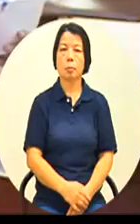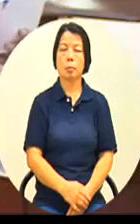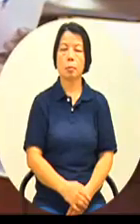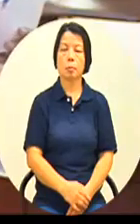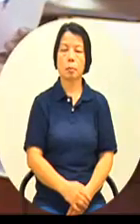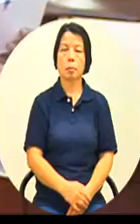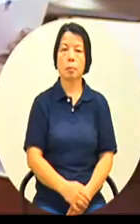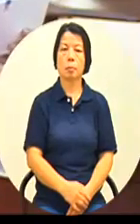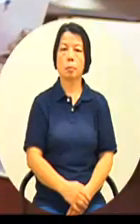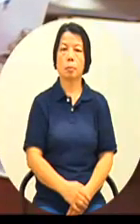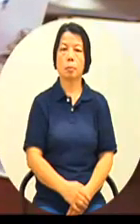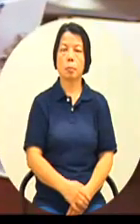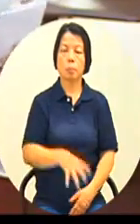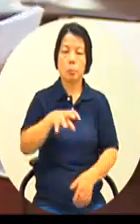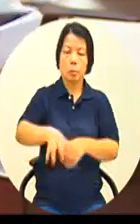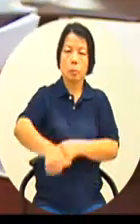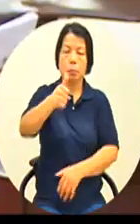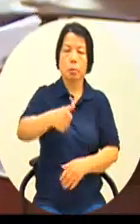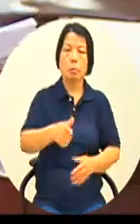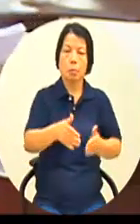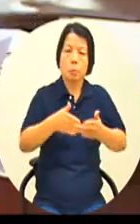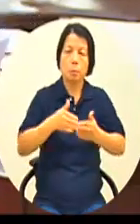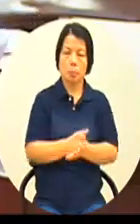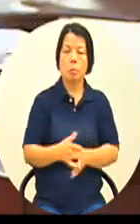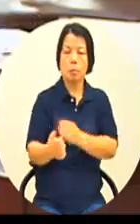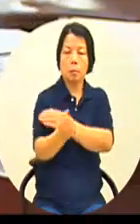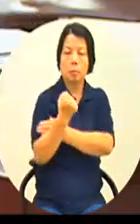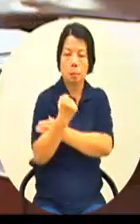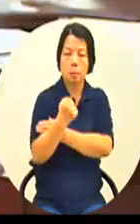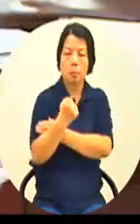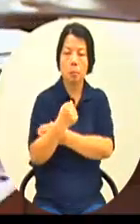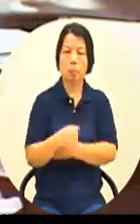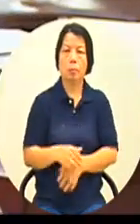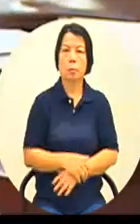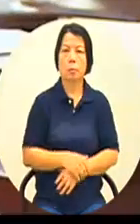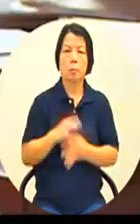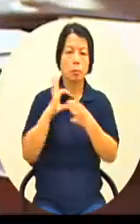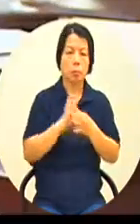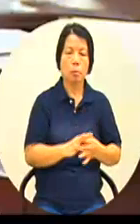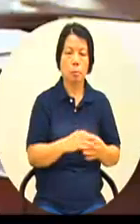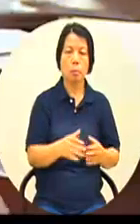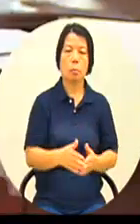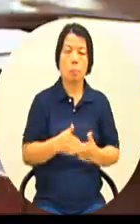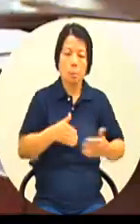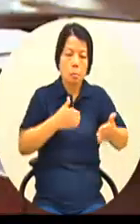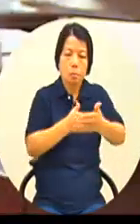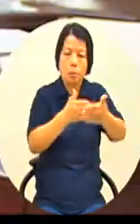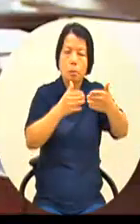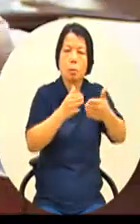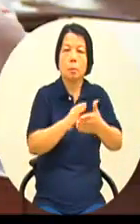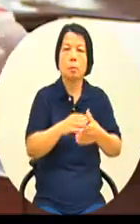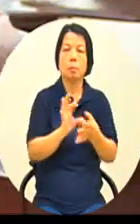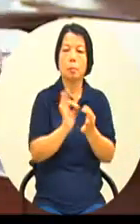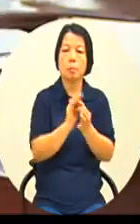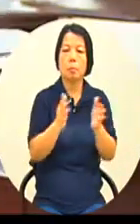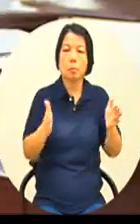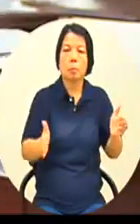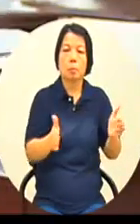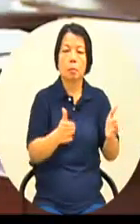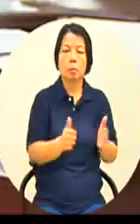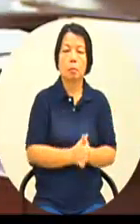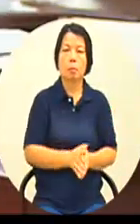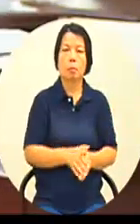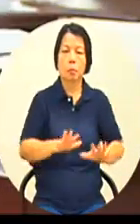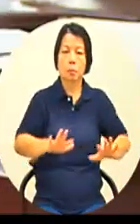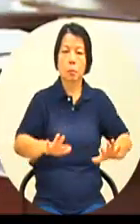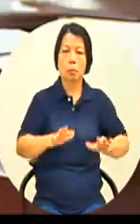对不对哈？就是讲哈，有那爱较积极的哈，咱但是阵痛是的。哦，当然这段期间咱爬过了对不对？